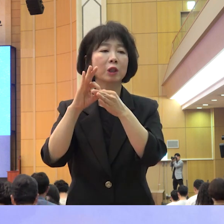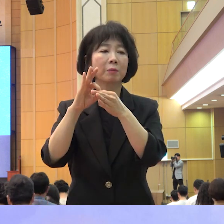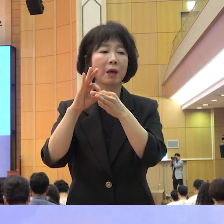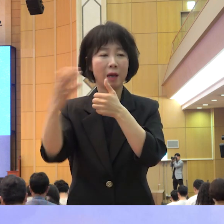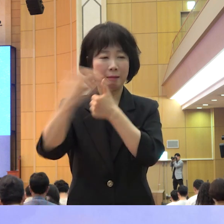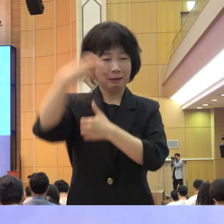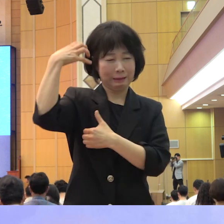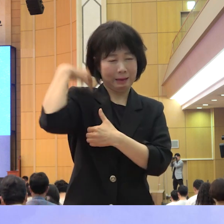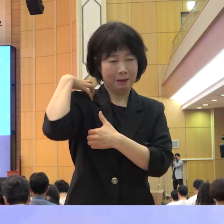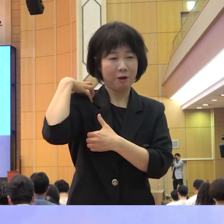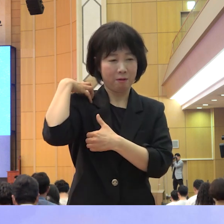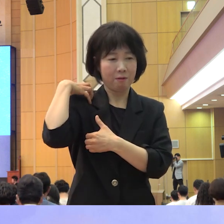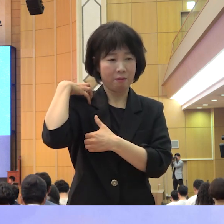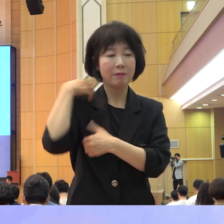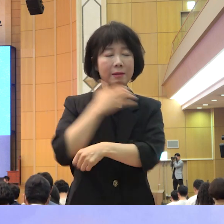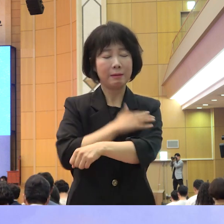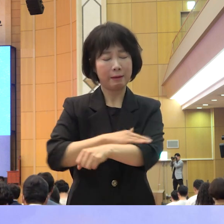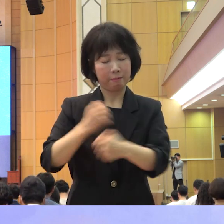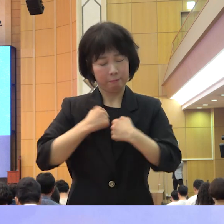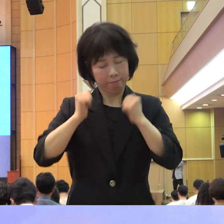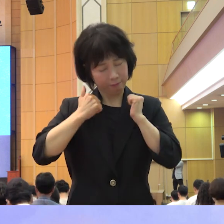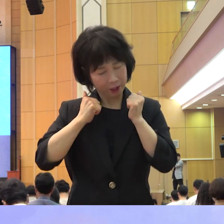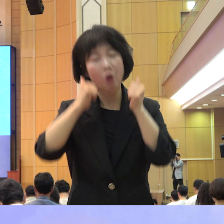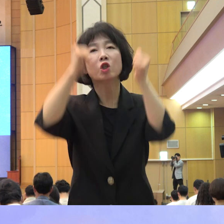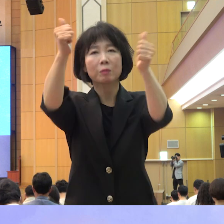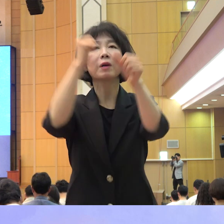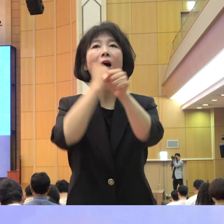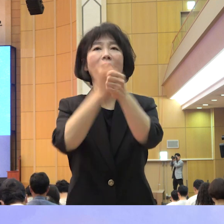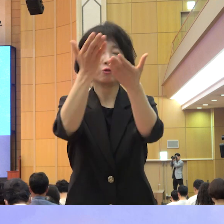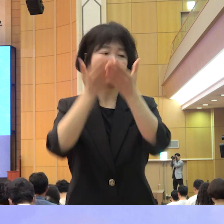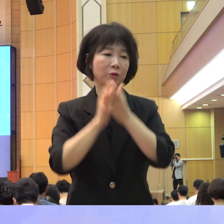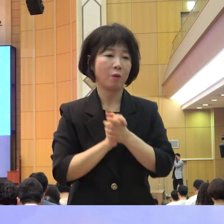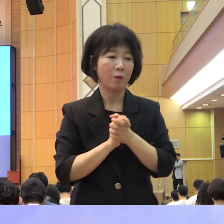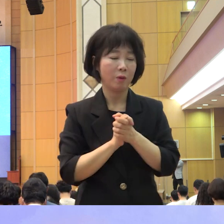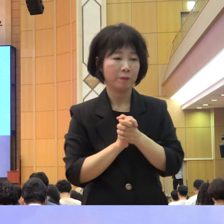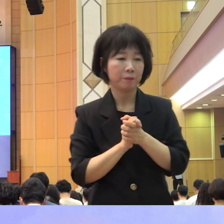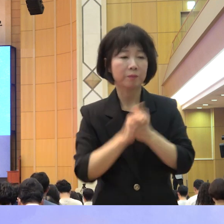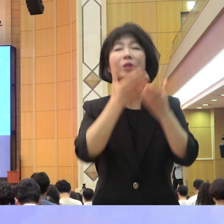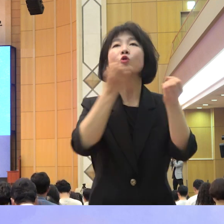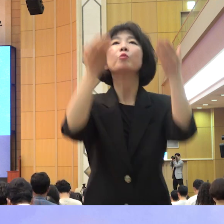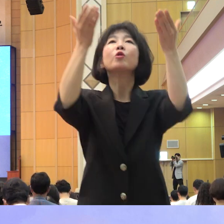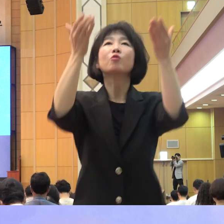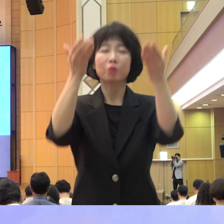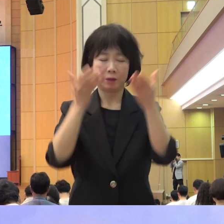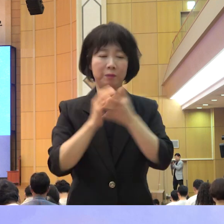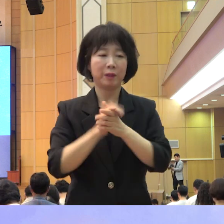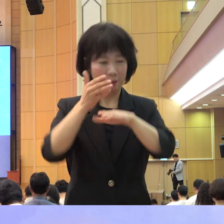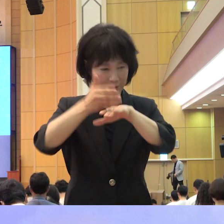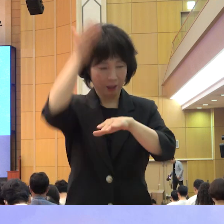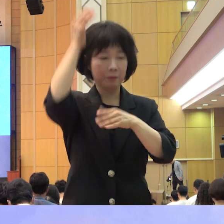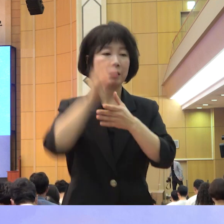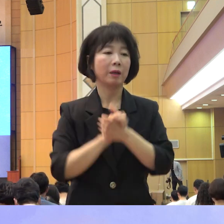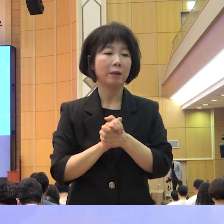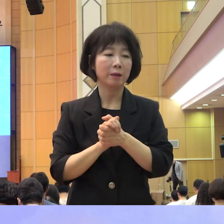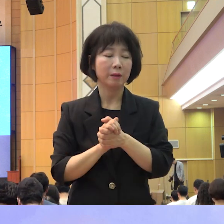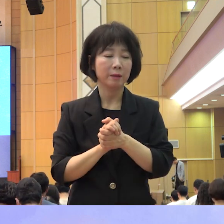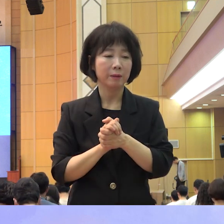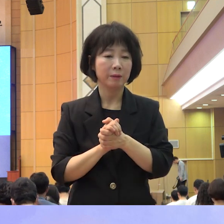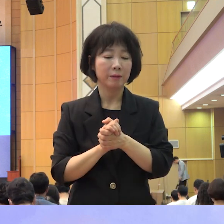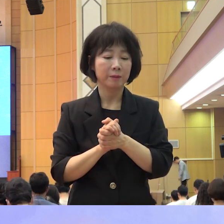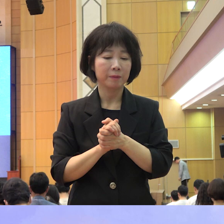사역을 또 우리에게 주신 사명을 잘 감당케 하시는지요, 그리고 축복해 주시는지요.